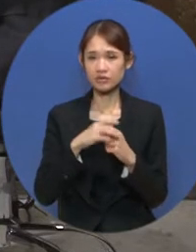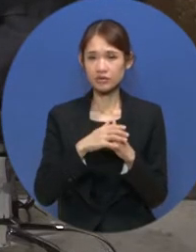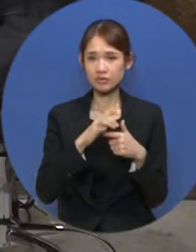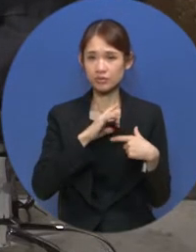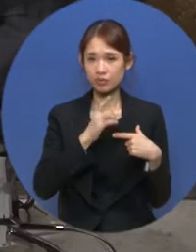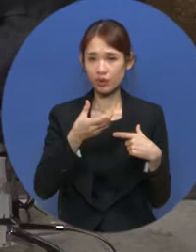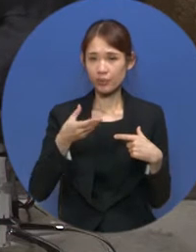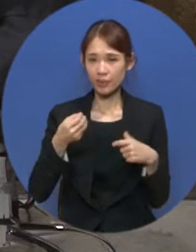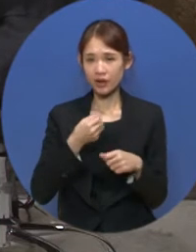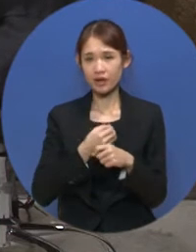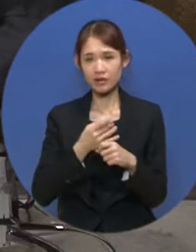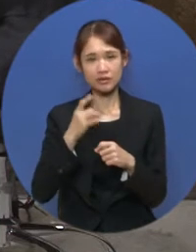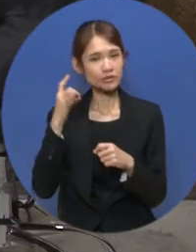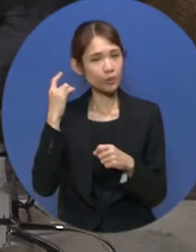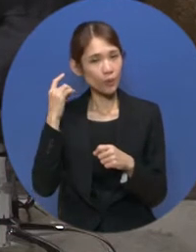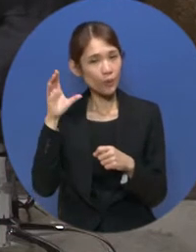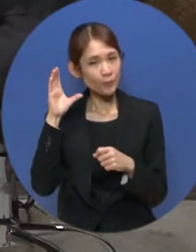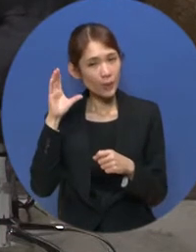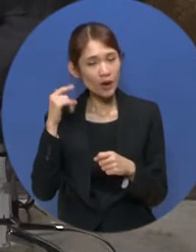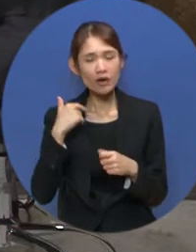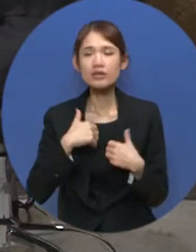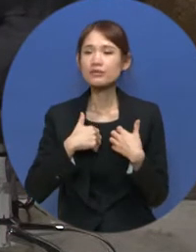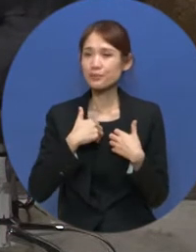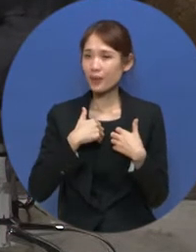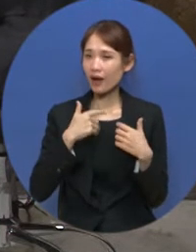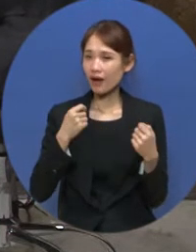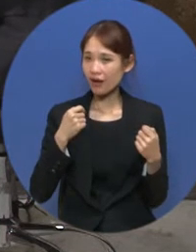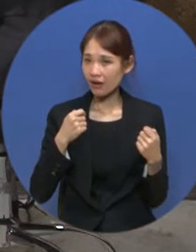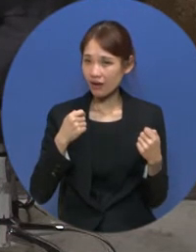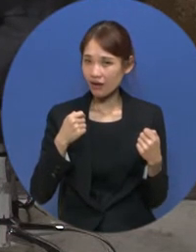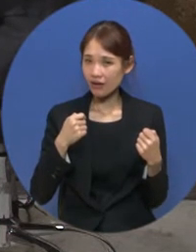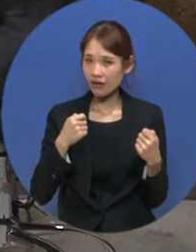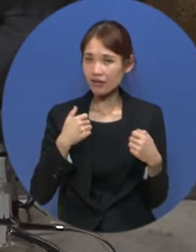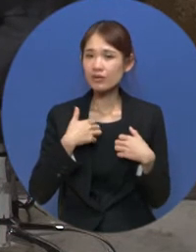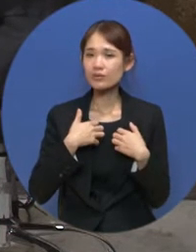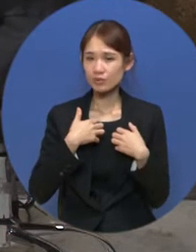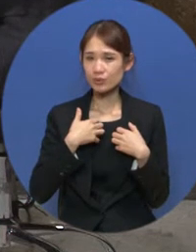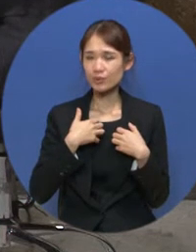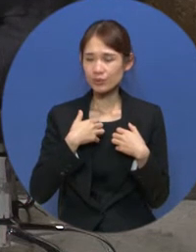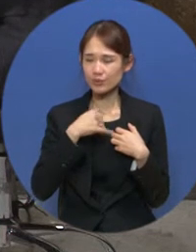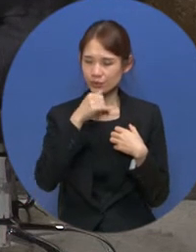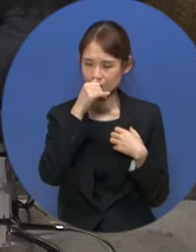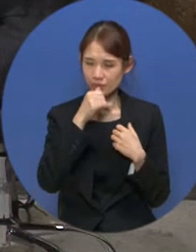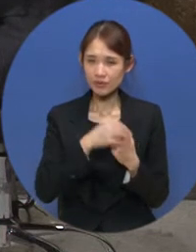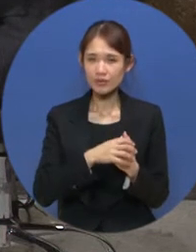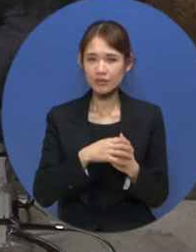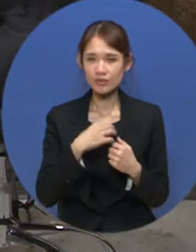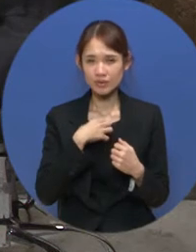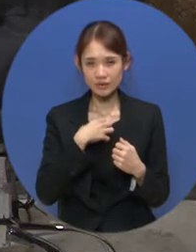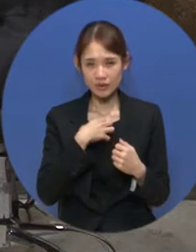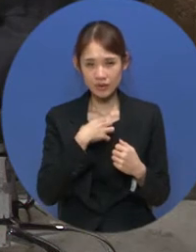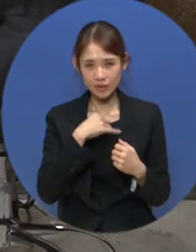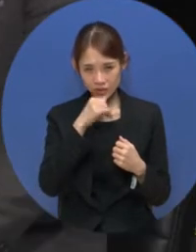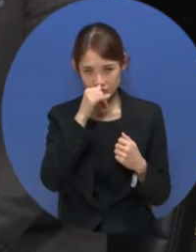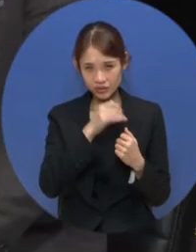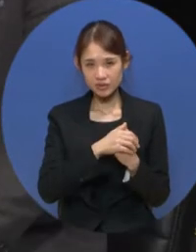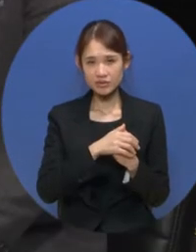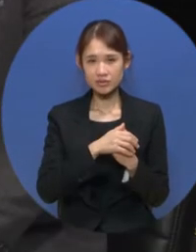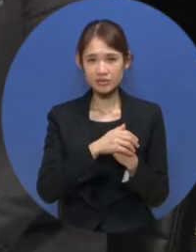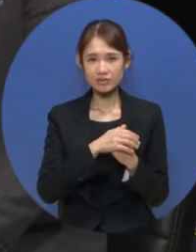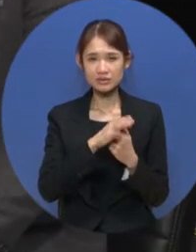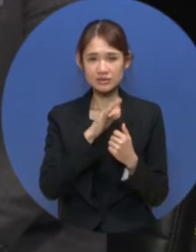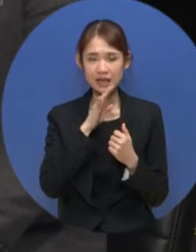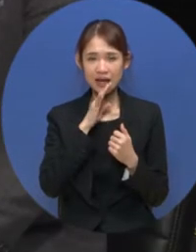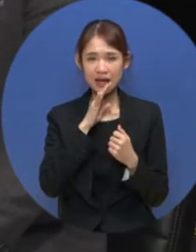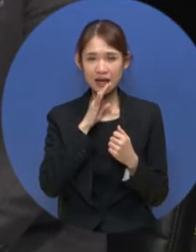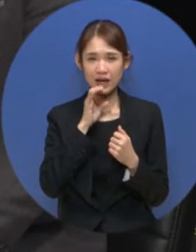론칭한다는 소식을 들었을 때는 굉장히 반가우셨을 것 같아요. 네, 반갑기도 하고 네. 걱정도 됐고요. 아.